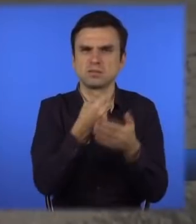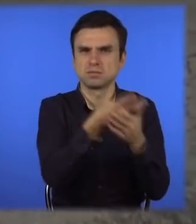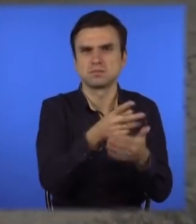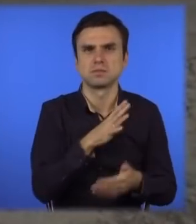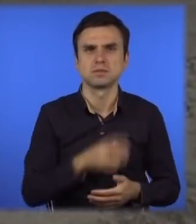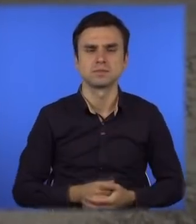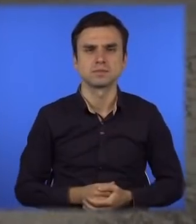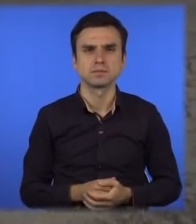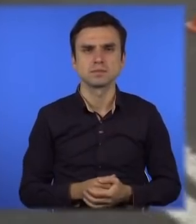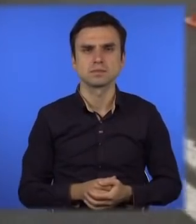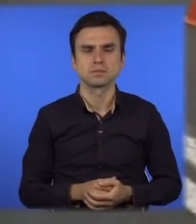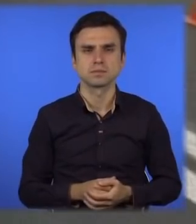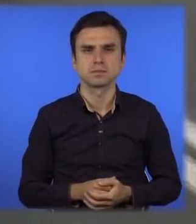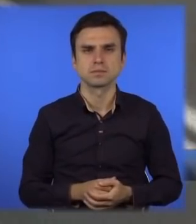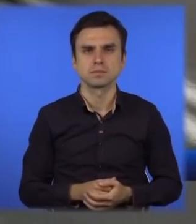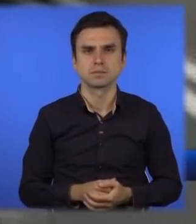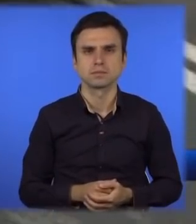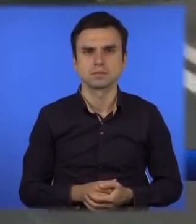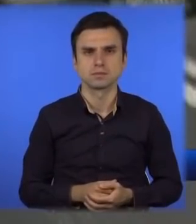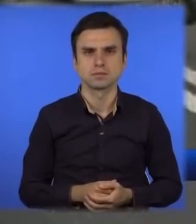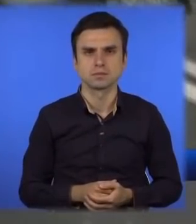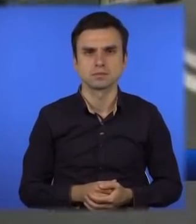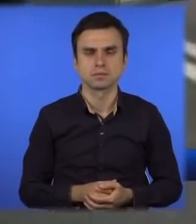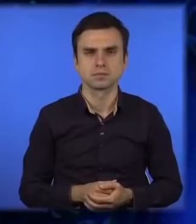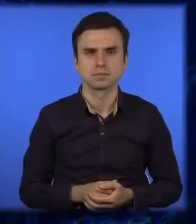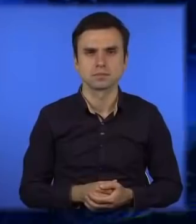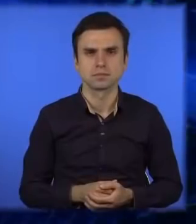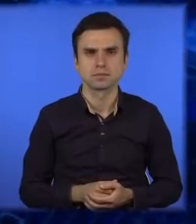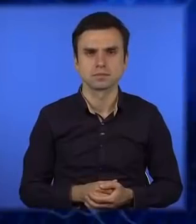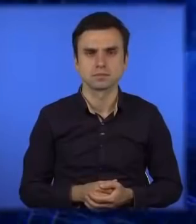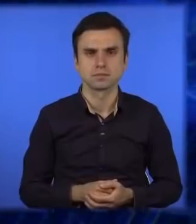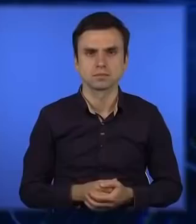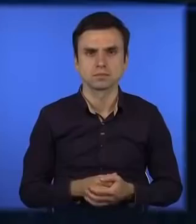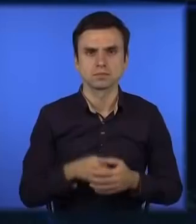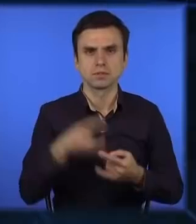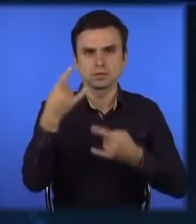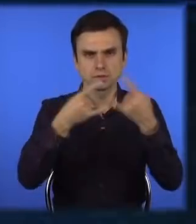3 пасажирів маршрутки, їх відправили до лікарні.